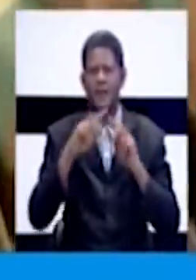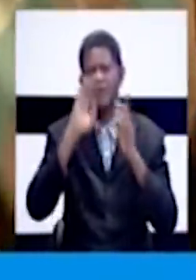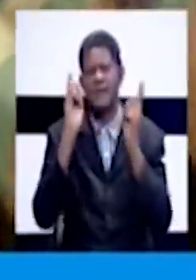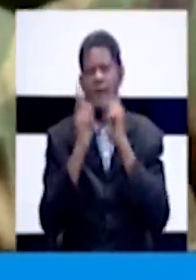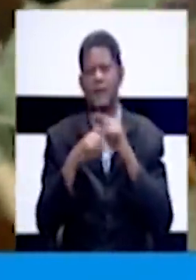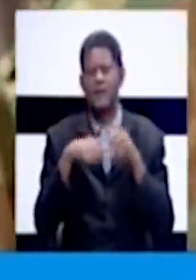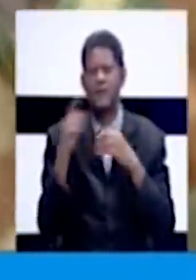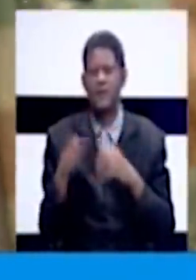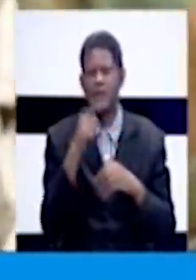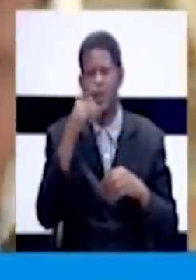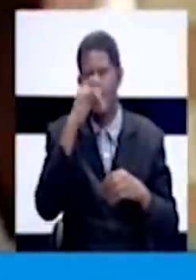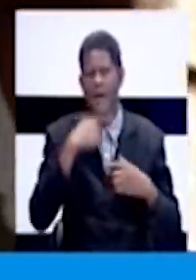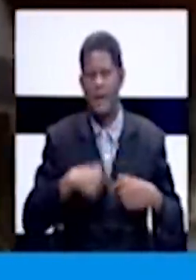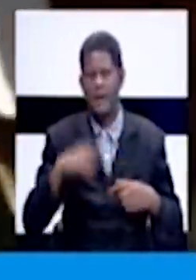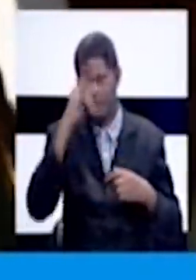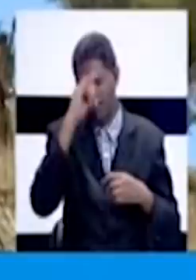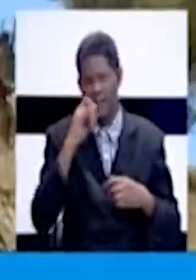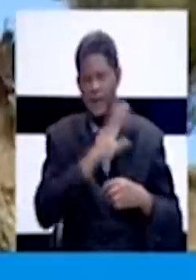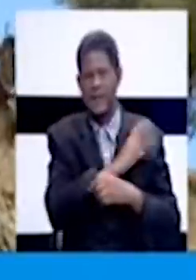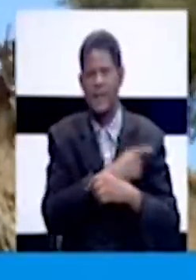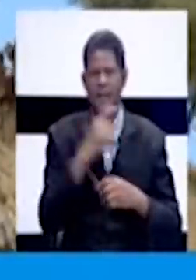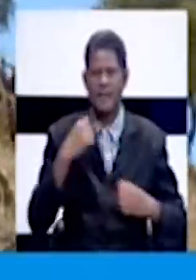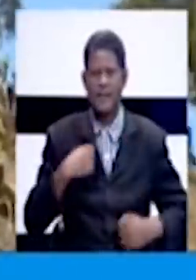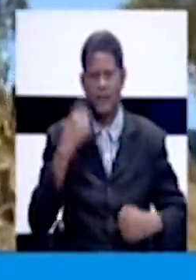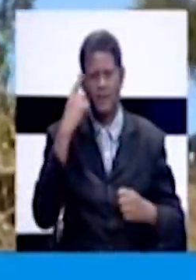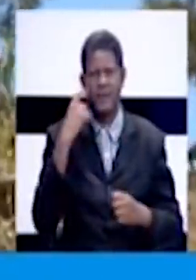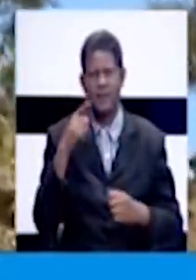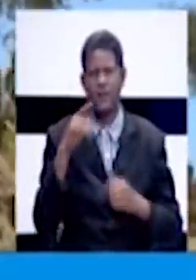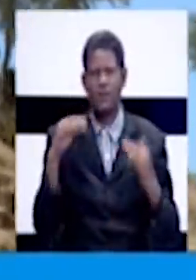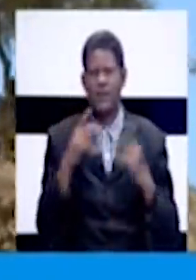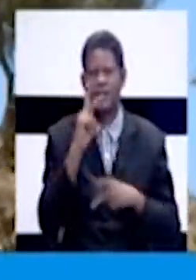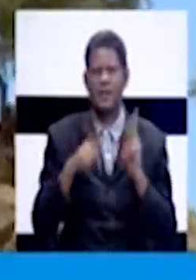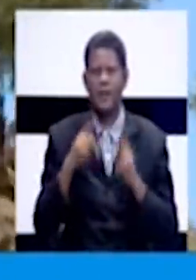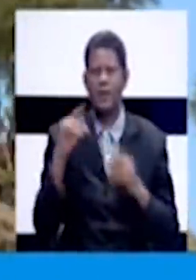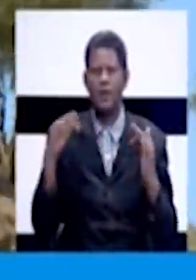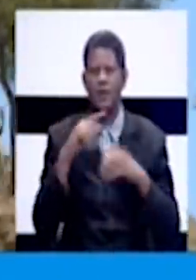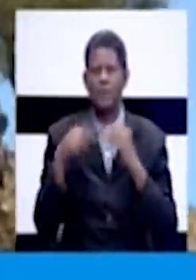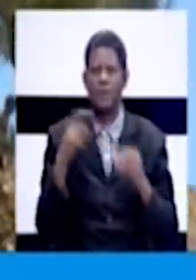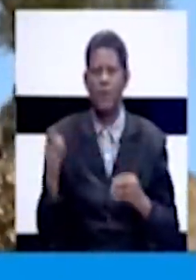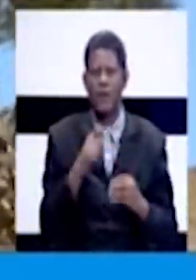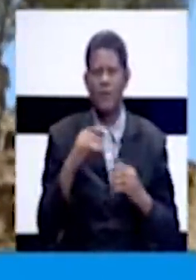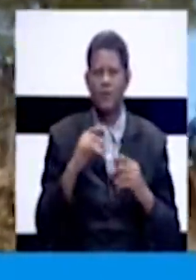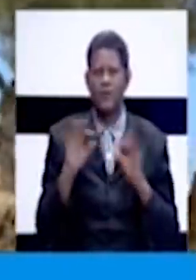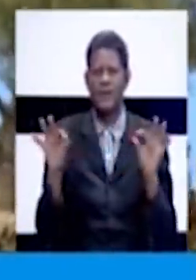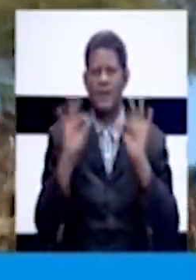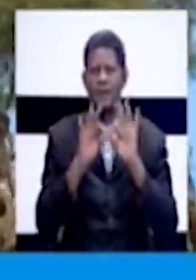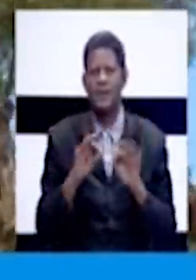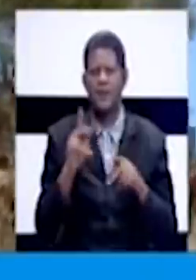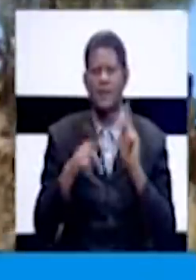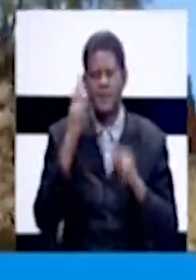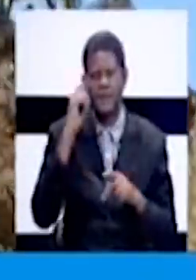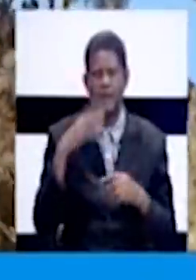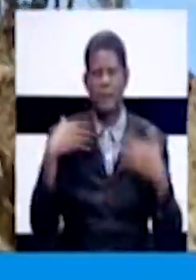ዝገለፁ እዞም ኣባላት ጅግና ሓይሊ ሰራዊት ትግራይ እቲ ኩናት ህዝባዊ ኩናት ምስ ምዃኑ ተዛሚዱ ህዝቢ ትግራይን መናእሰይ